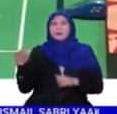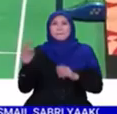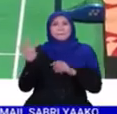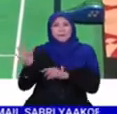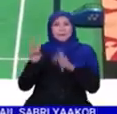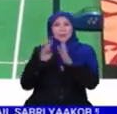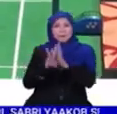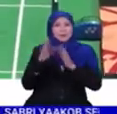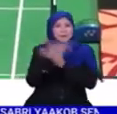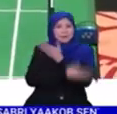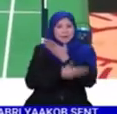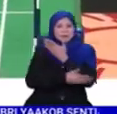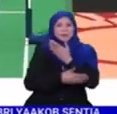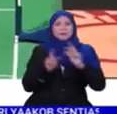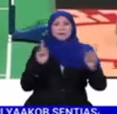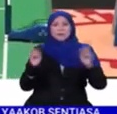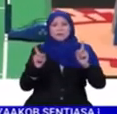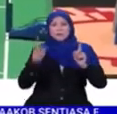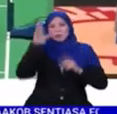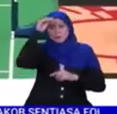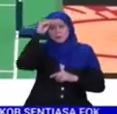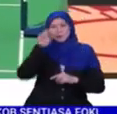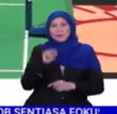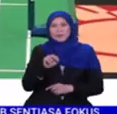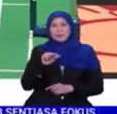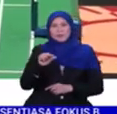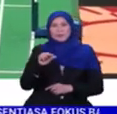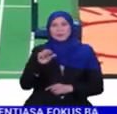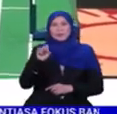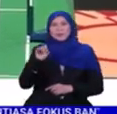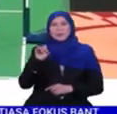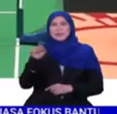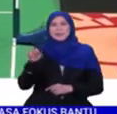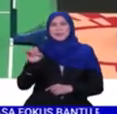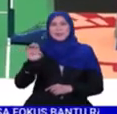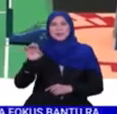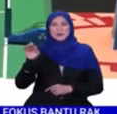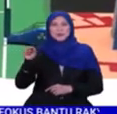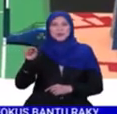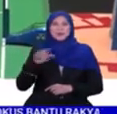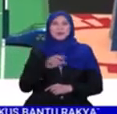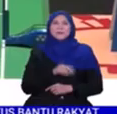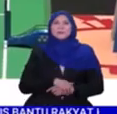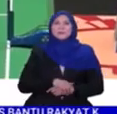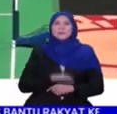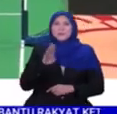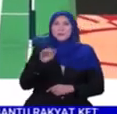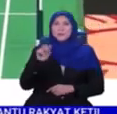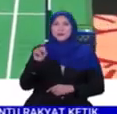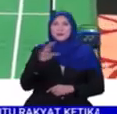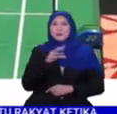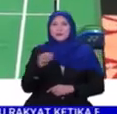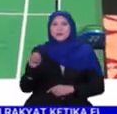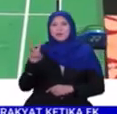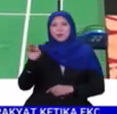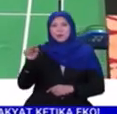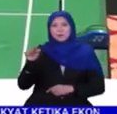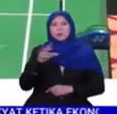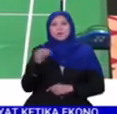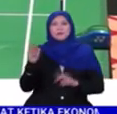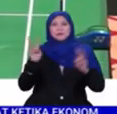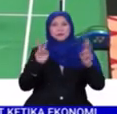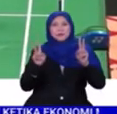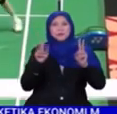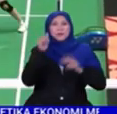21-13 yaitu perseorangan lacking NS yoong bergula Kibum Siwon wonkyu NC berguru